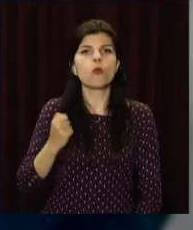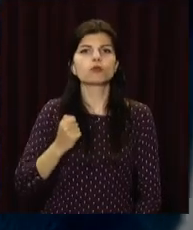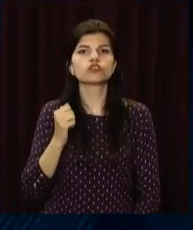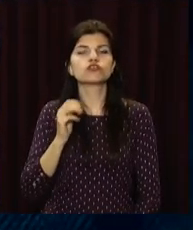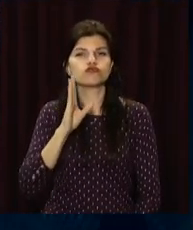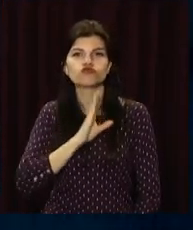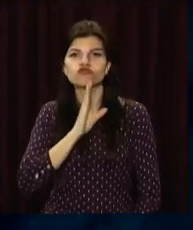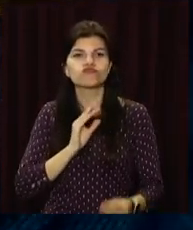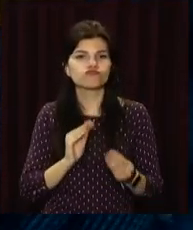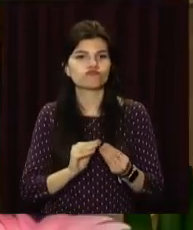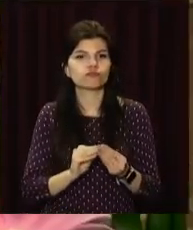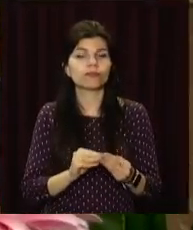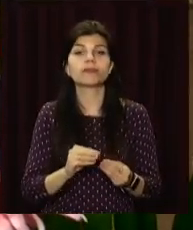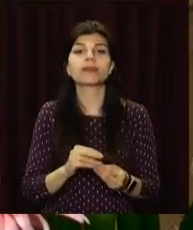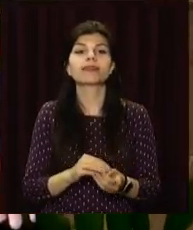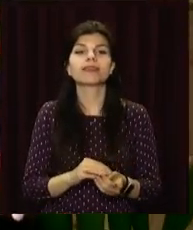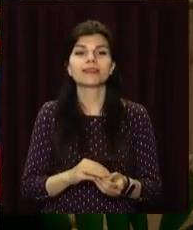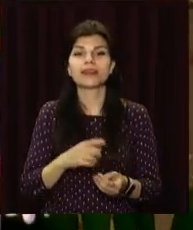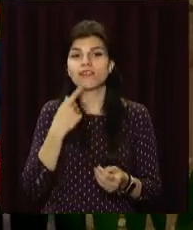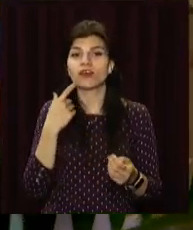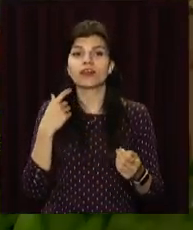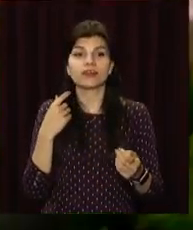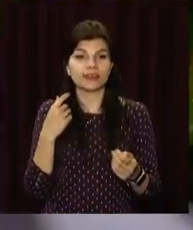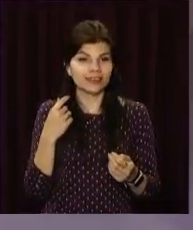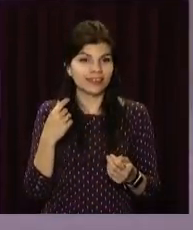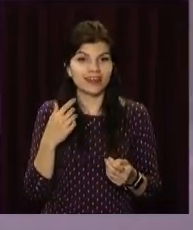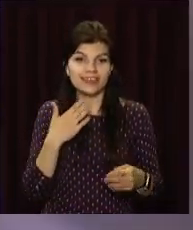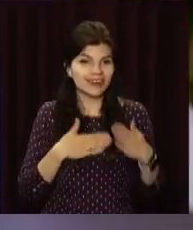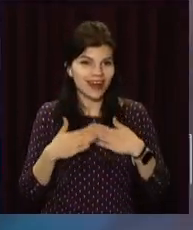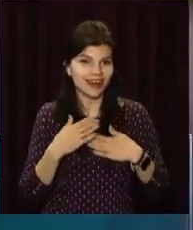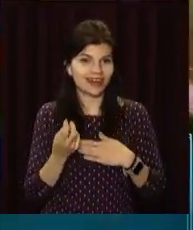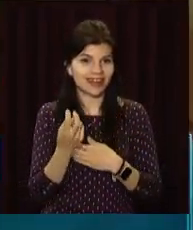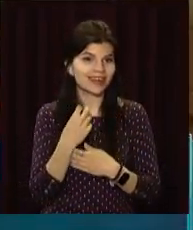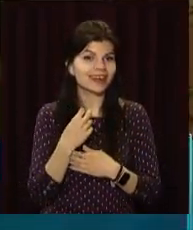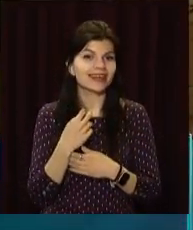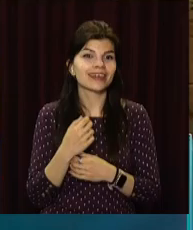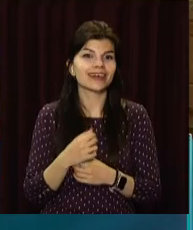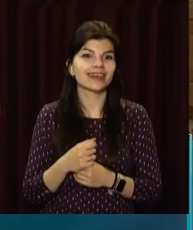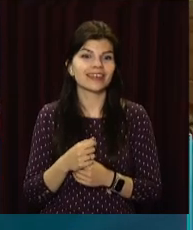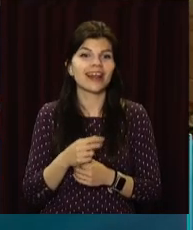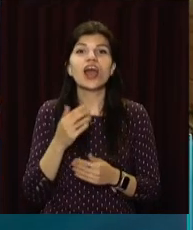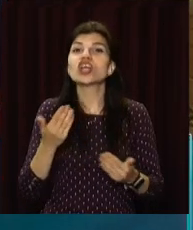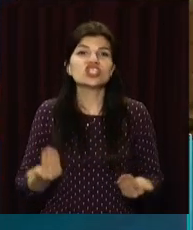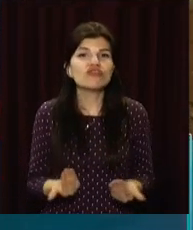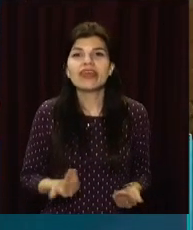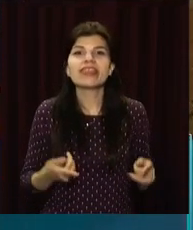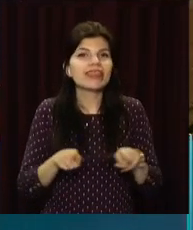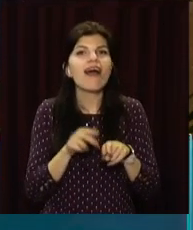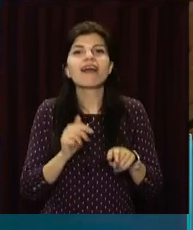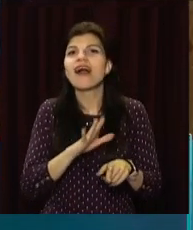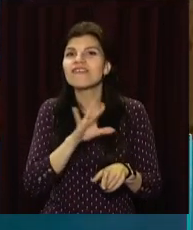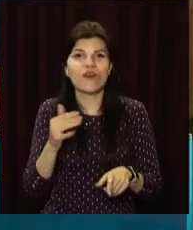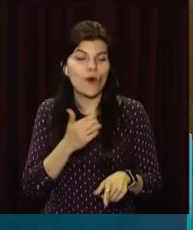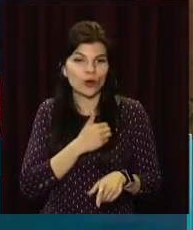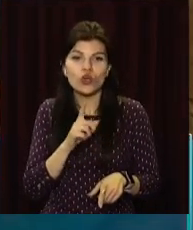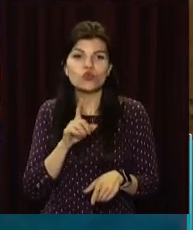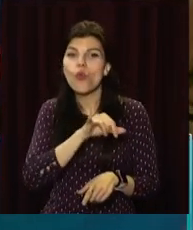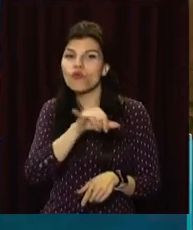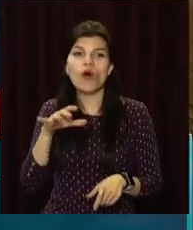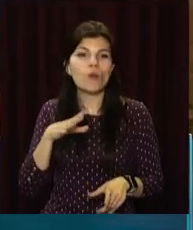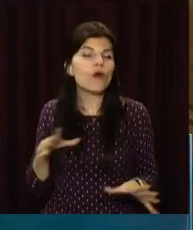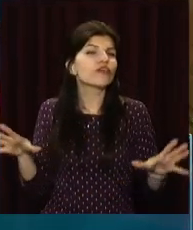жінкою. Здоров'я, продовження. Як ви хочете свою життя, щоб вона була у вас